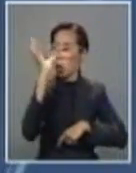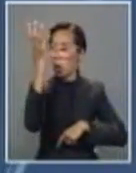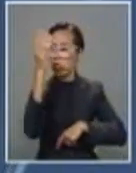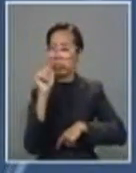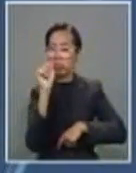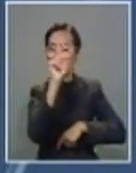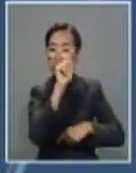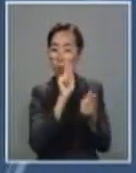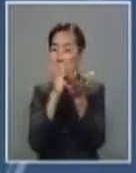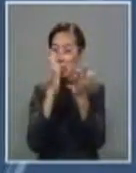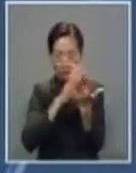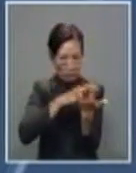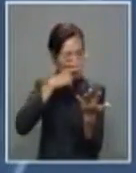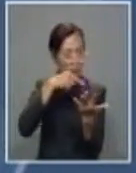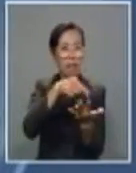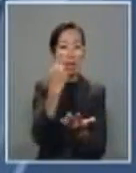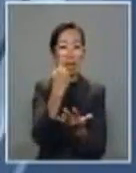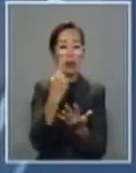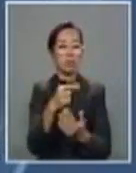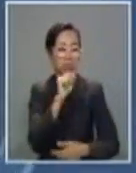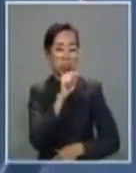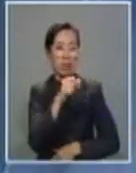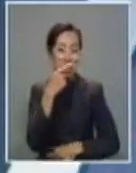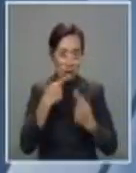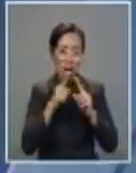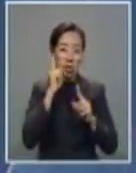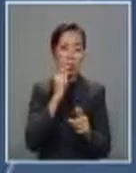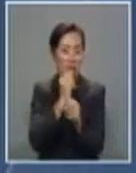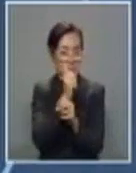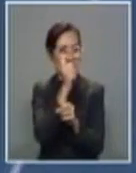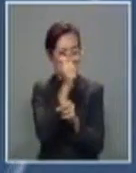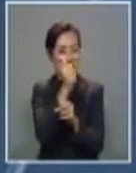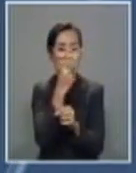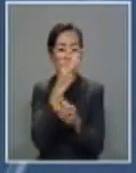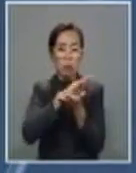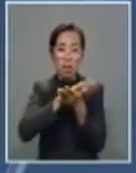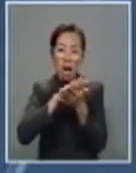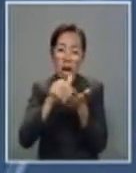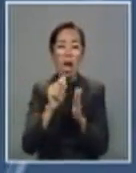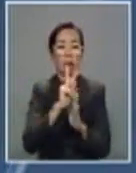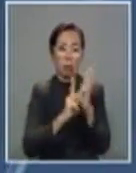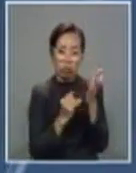พรแบบนี้นะ ค่ะแต่น่าจะทำให้ดีให้ถูกต้องให้ดูคลีนนิดนึงให้ดูใสสะอาด